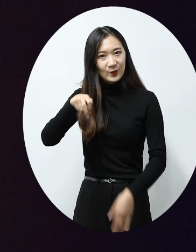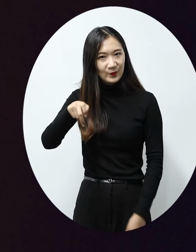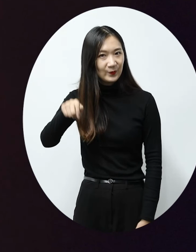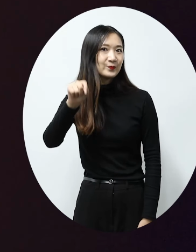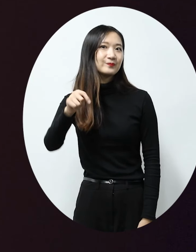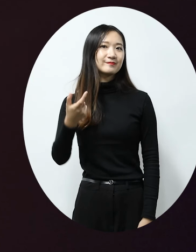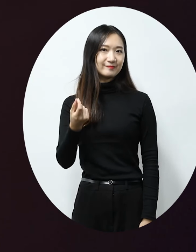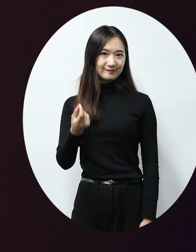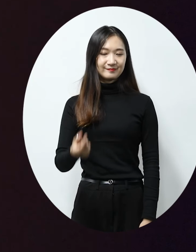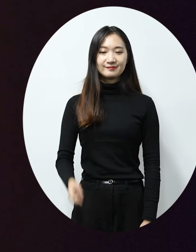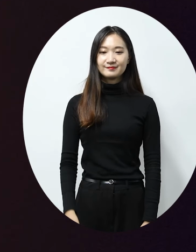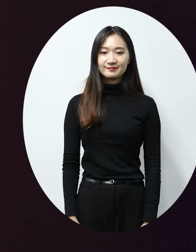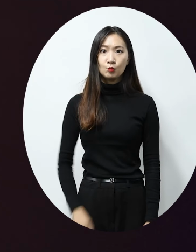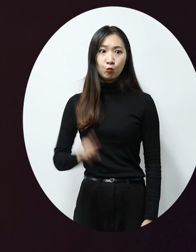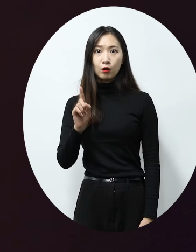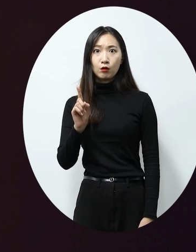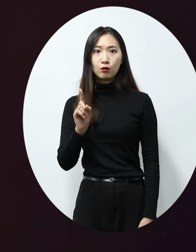길을 걷는 거죠